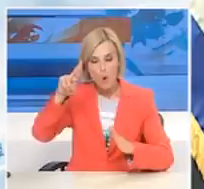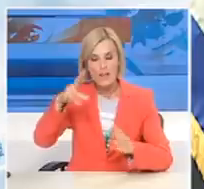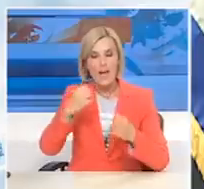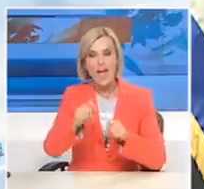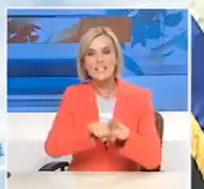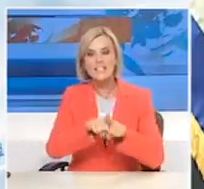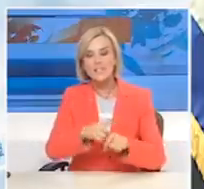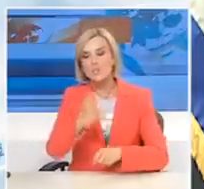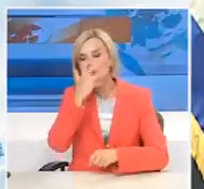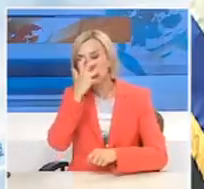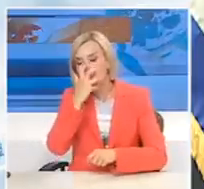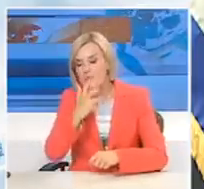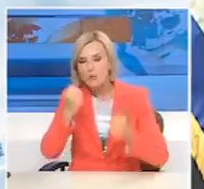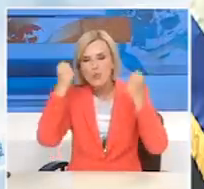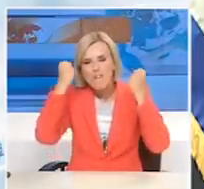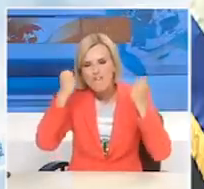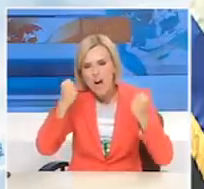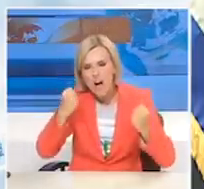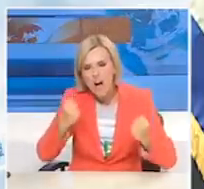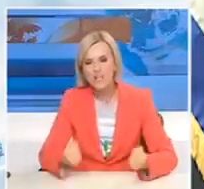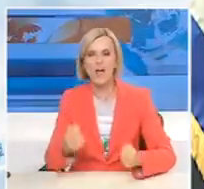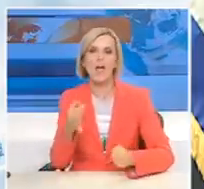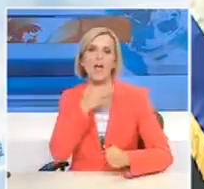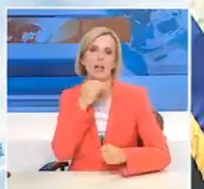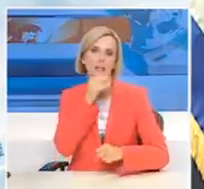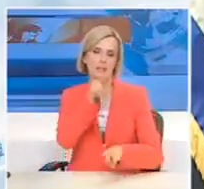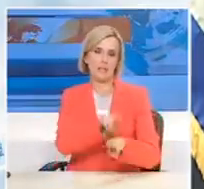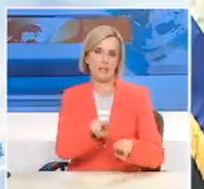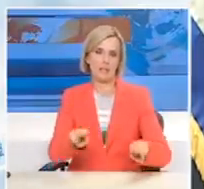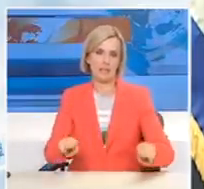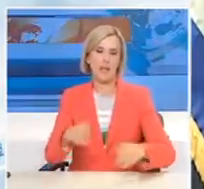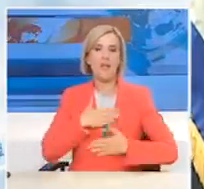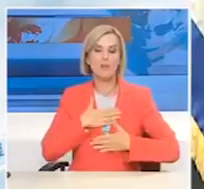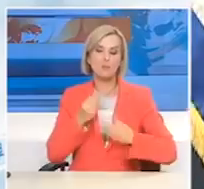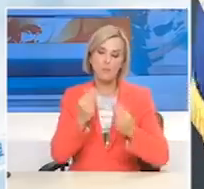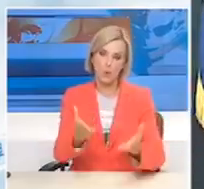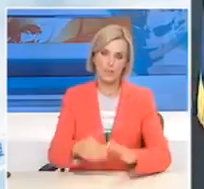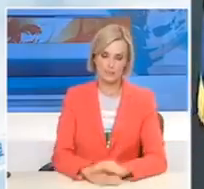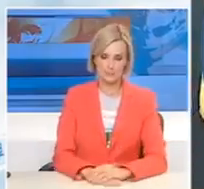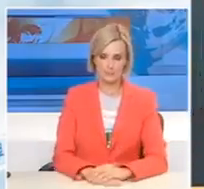σοβαρή νόσο, ασθενείς που διασωληνώθηκαν και νοσηλεύτηκαν στις ΜΕΘ. Σας ευχαριστώ πολύ.